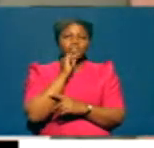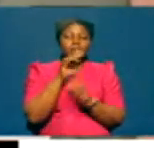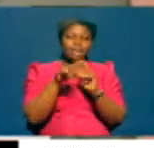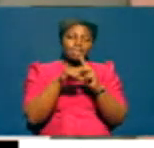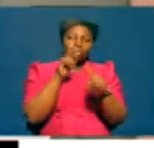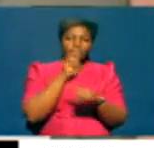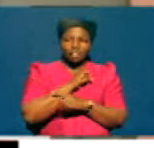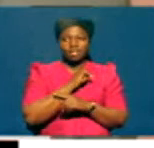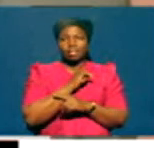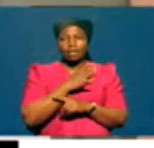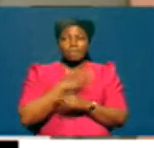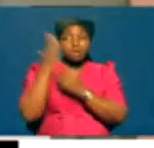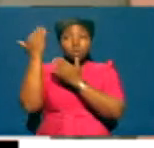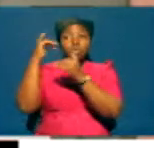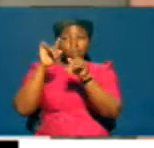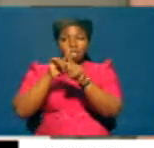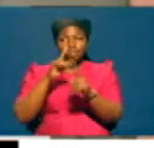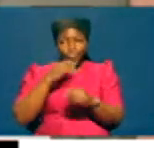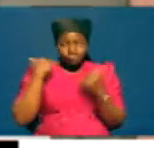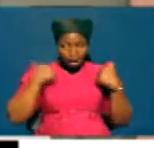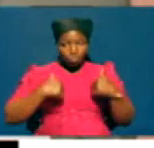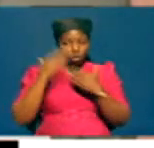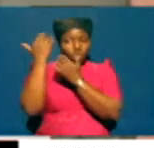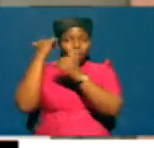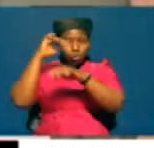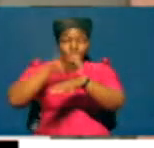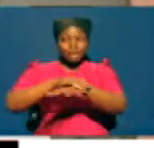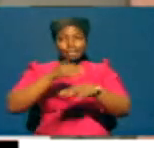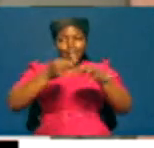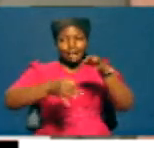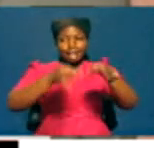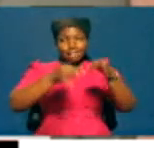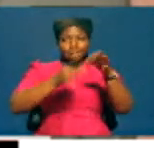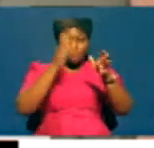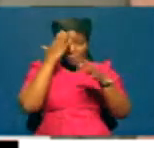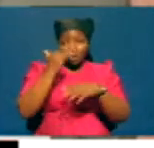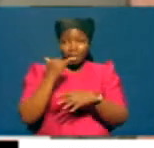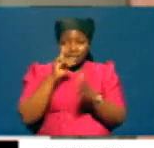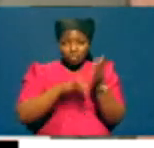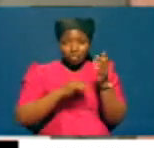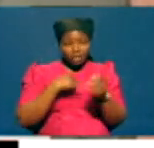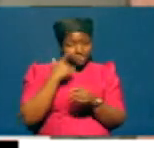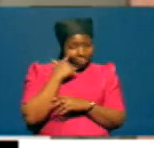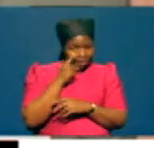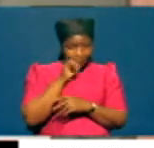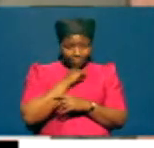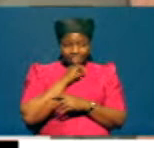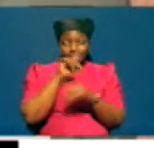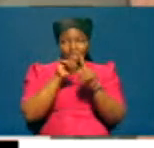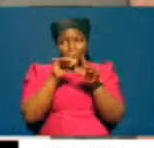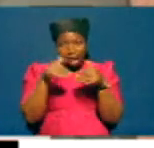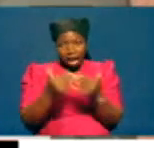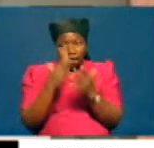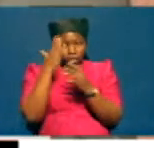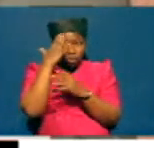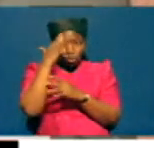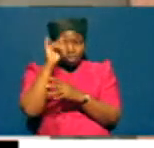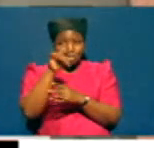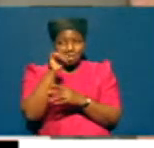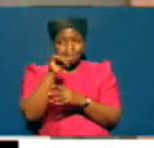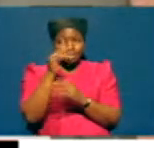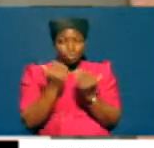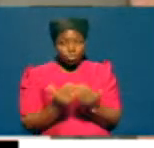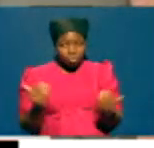yangu ni justice ipatikane, kwa sababu vile tuliona na vile tunajua hii watoto, vile allegation ilikuwa imetokea mbele ati